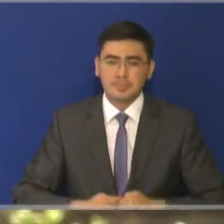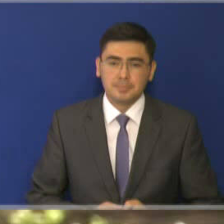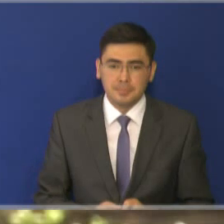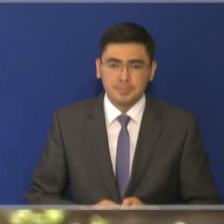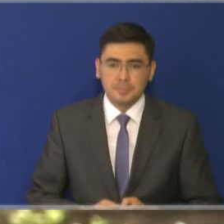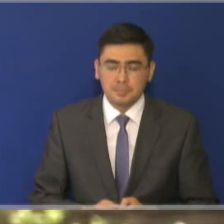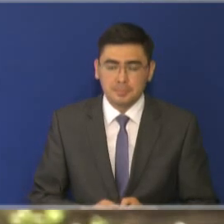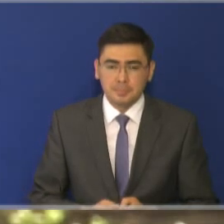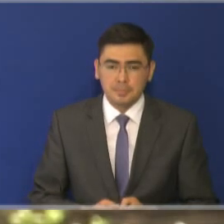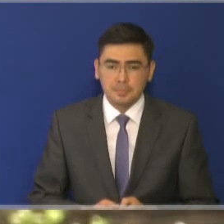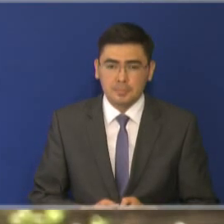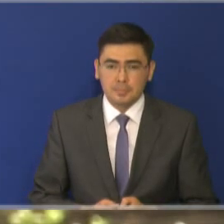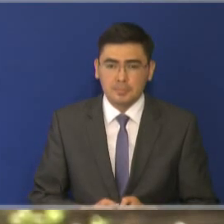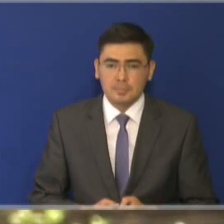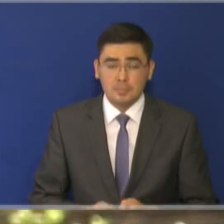берді.